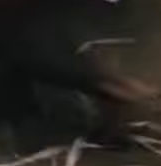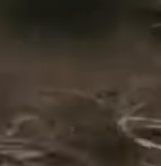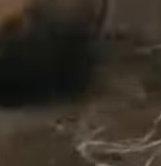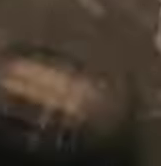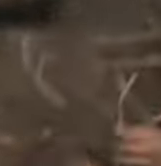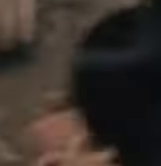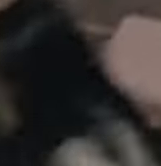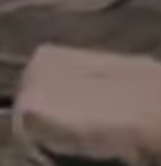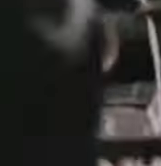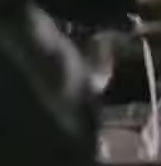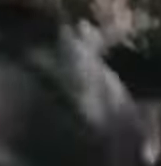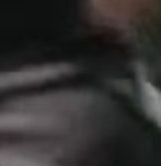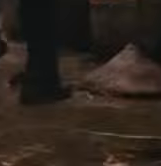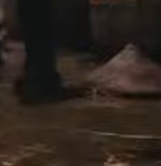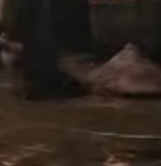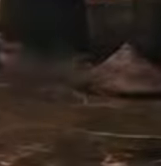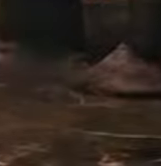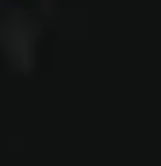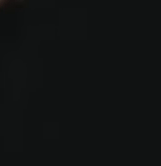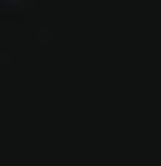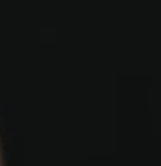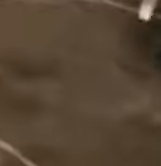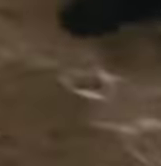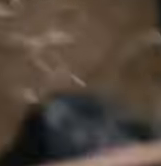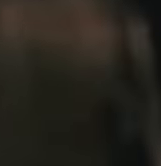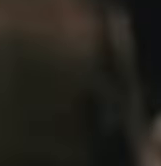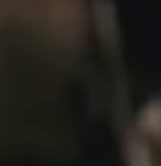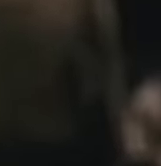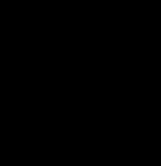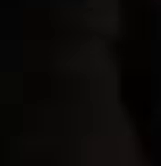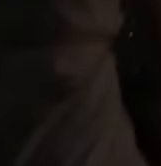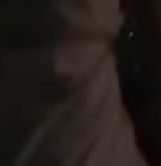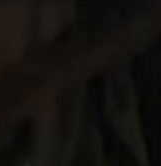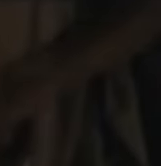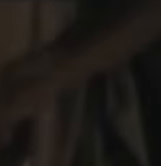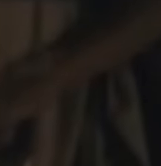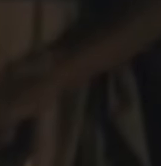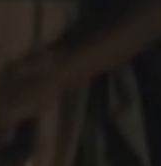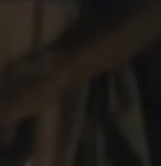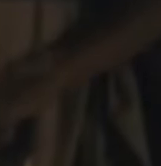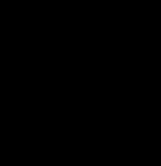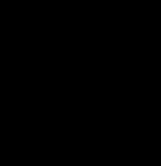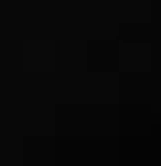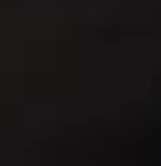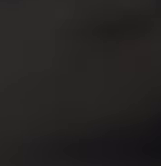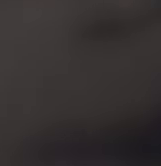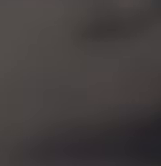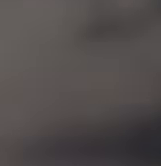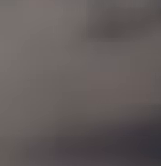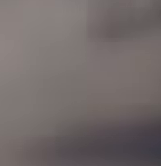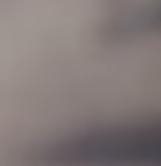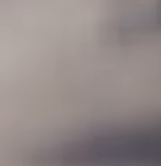Haraldua, sa may ilahod ng banwa ng Kailukari, may mga dayuhang mangangayaw. Kami na ng kinalakyan ng bahay.